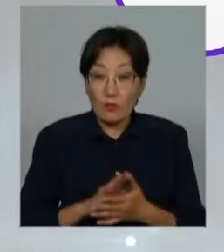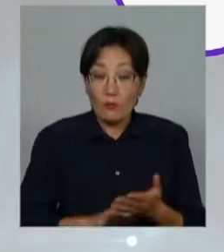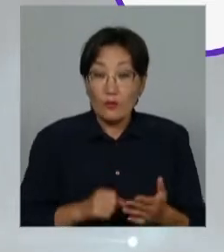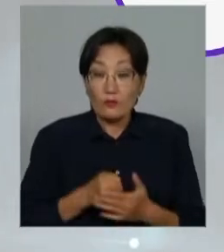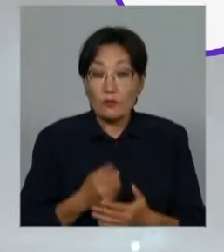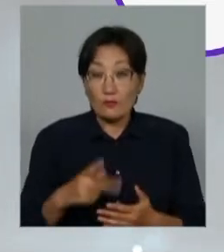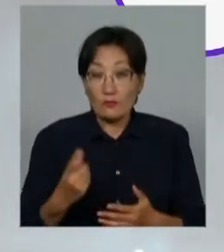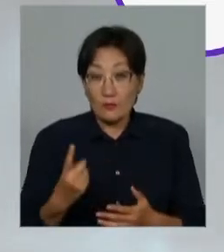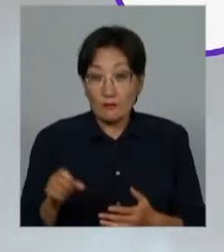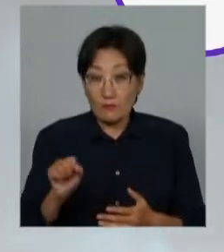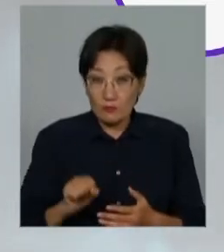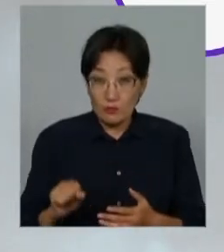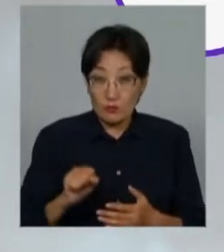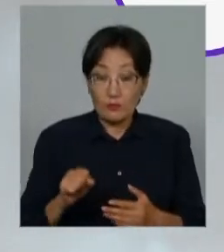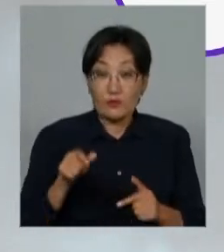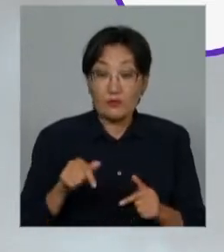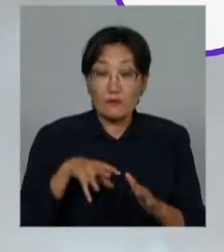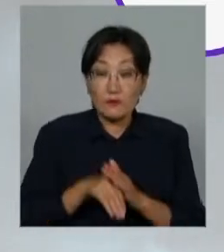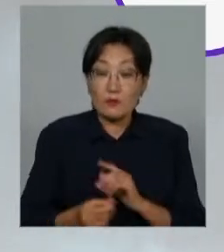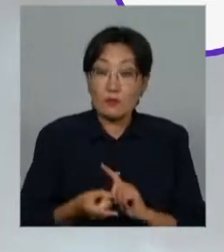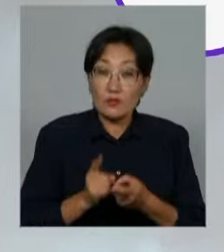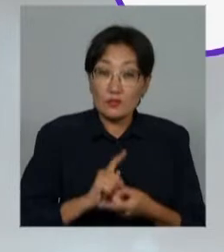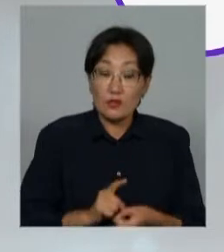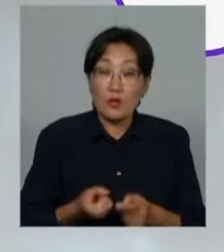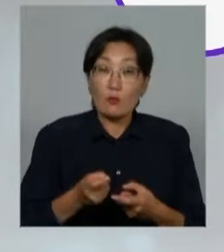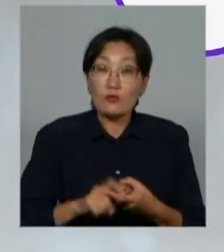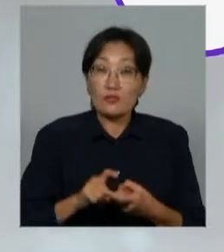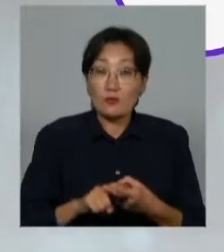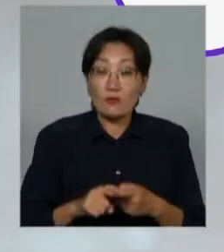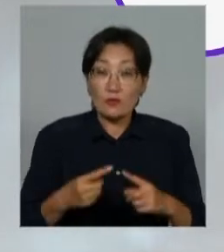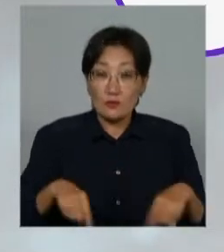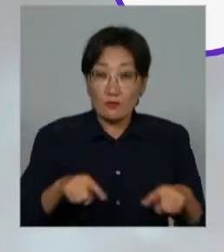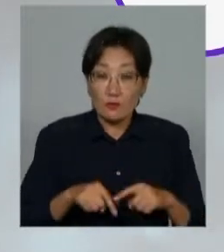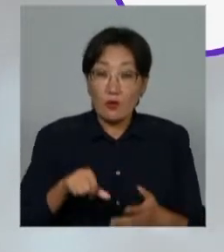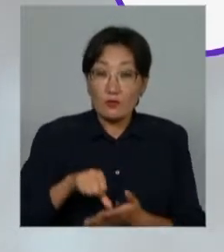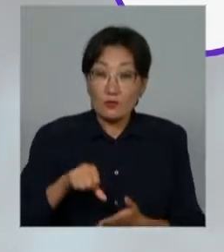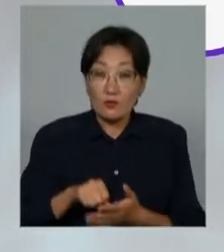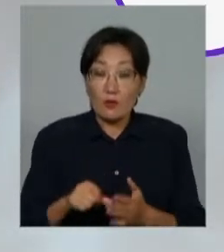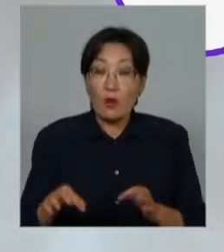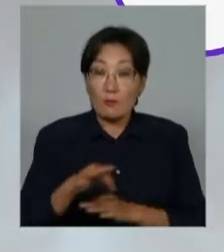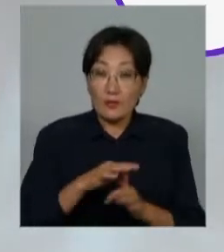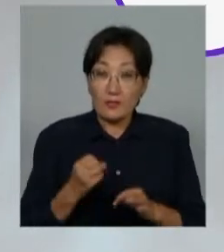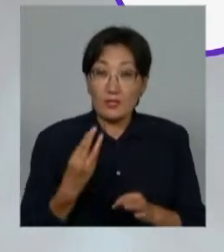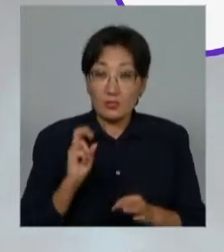до 31 августа. Там внесли изменения, касающиеся объектов, участвующих в проекте